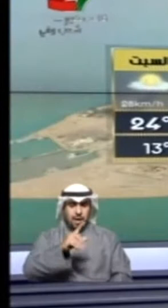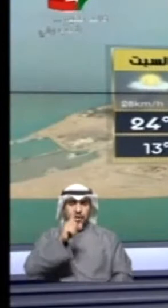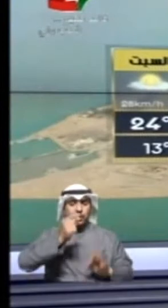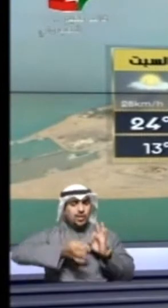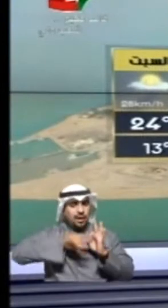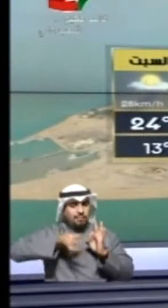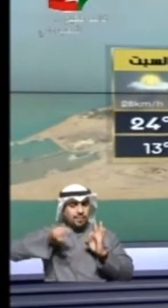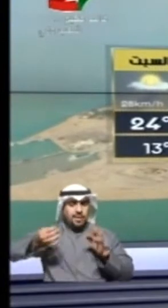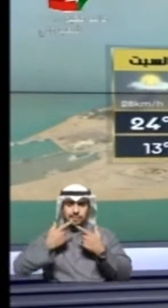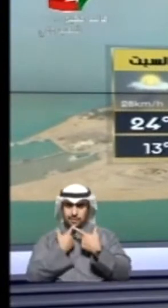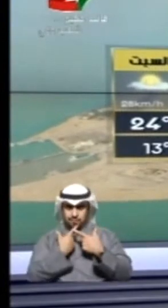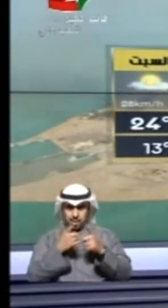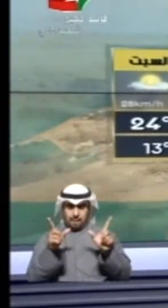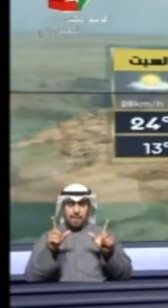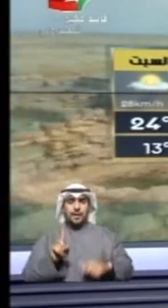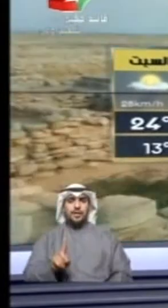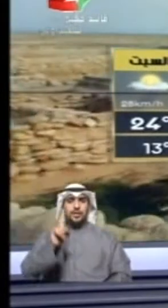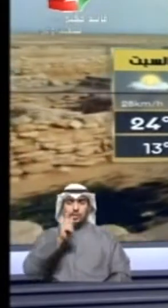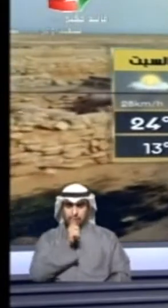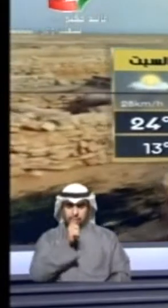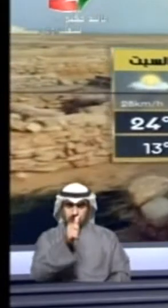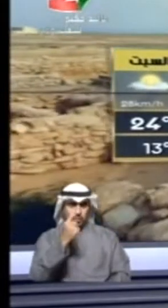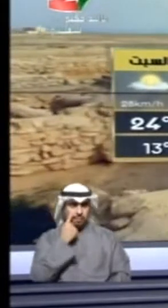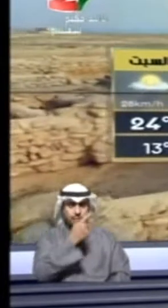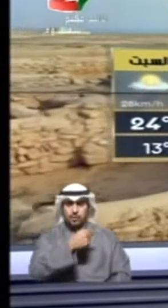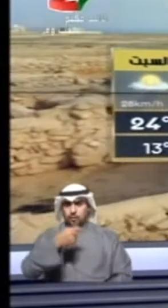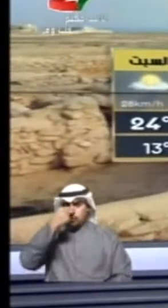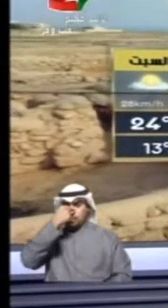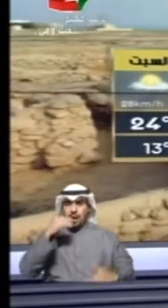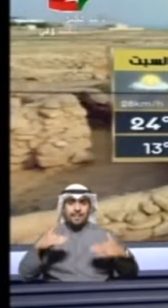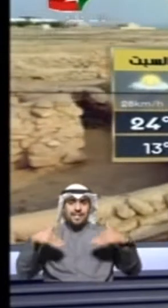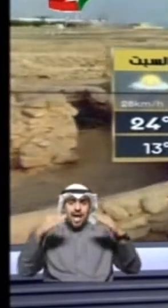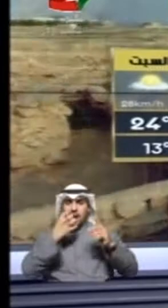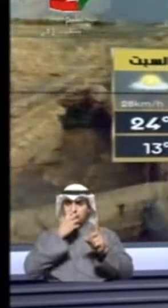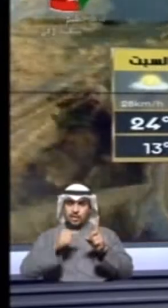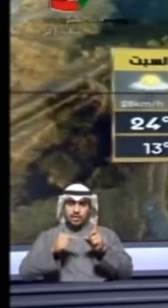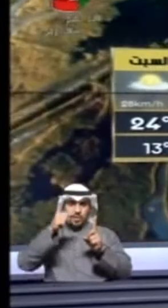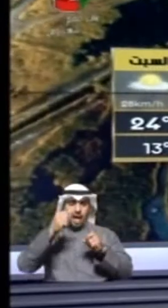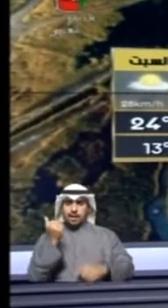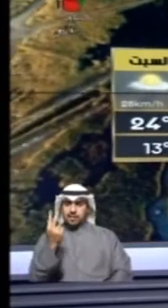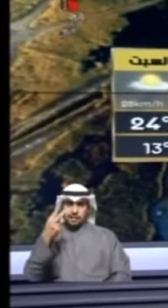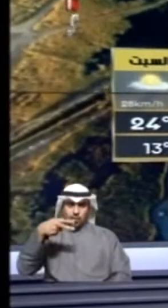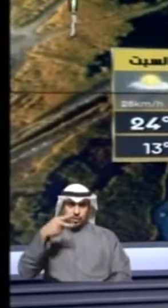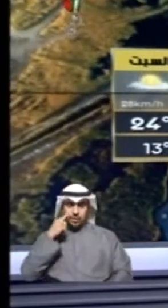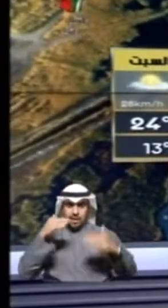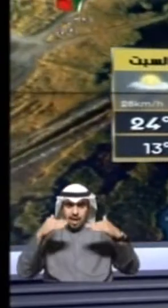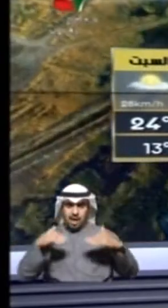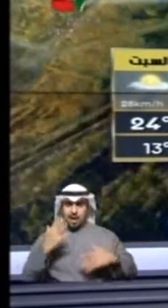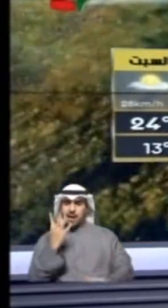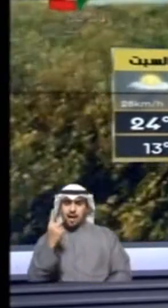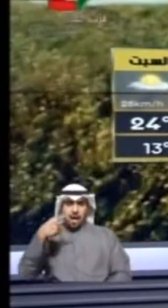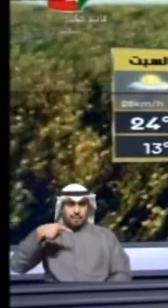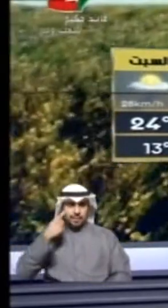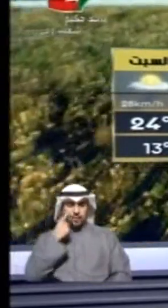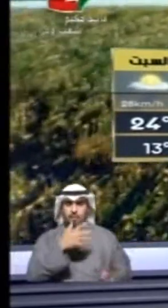تفاصيل أكثر عنها خلال النشرات القادمة. العظمى المتوقعة يوم الخميس 26 درجة مئوية، أما الصغرى 15 درجة مئوية. يستمر